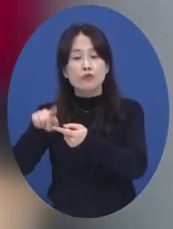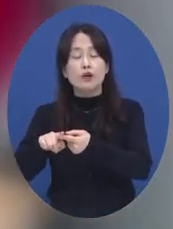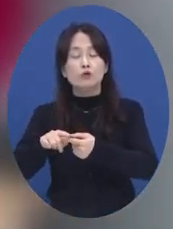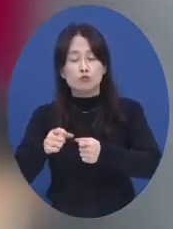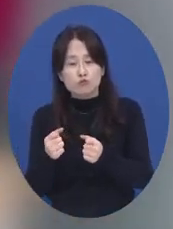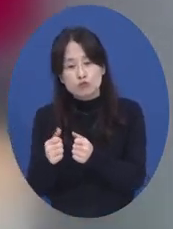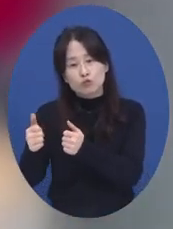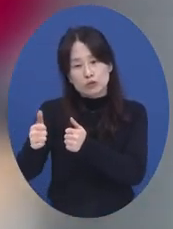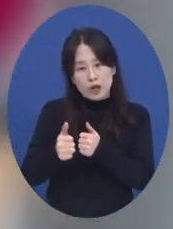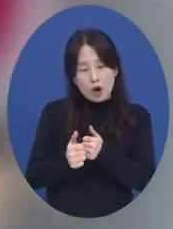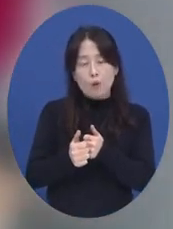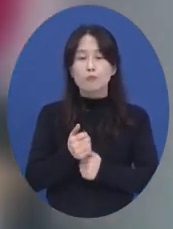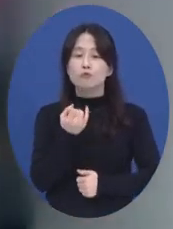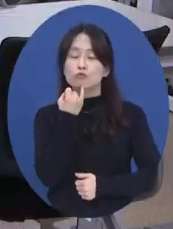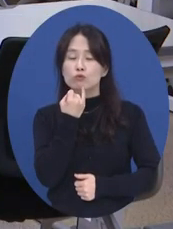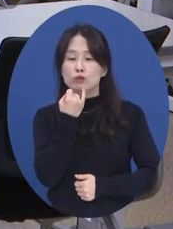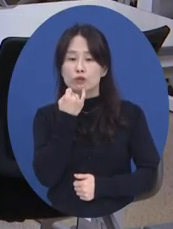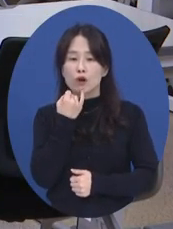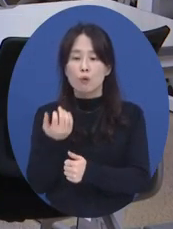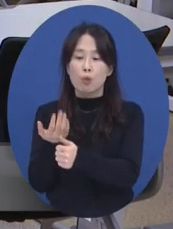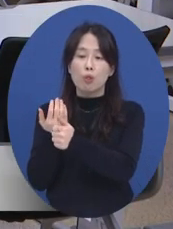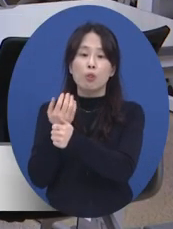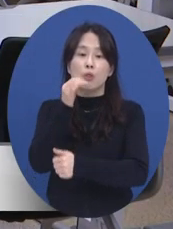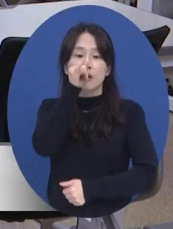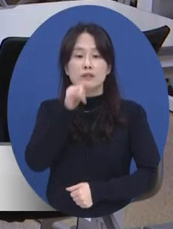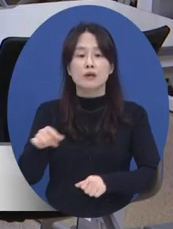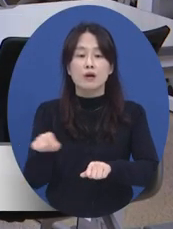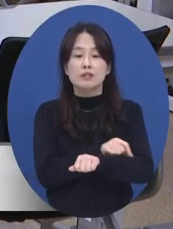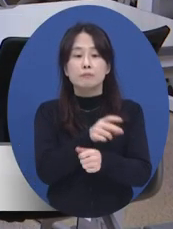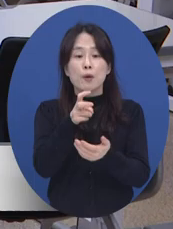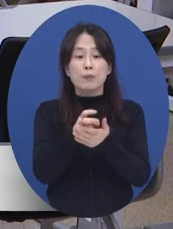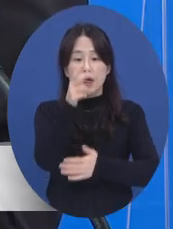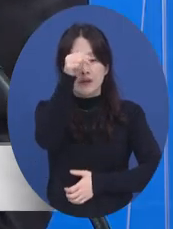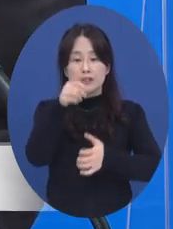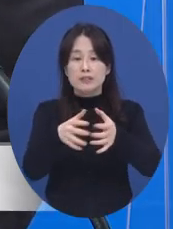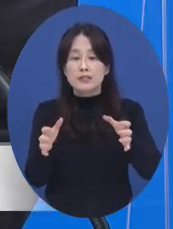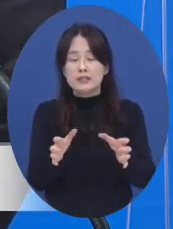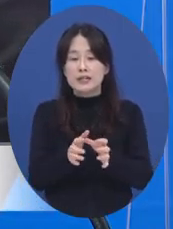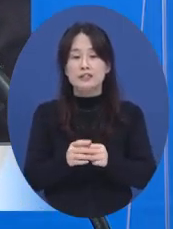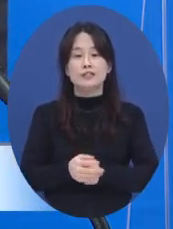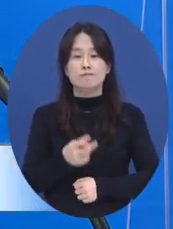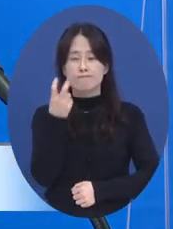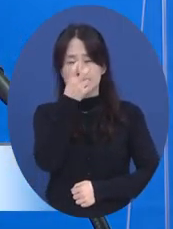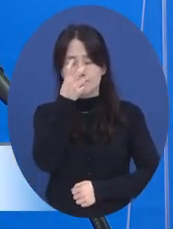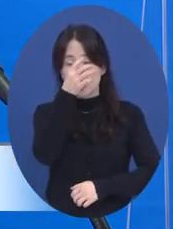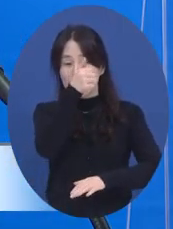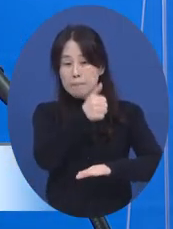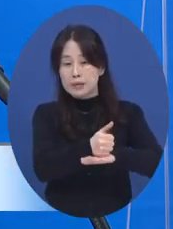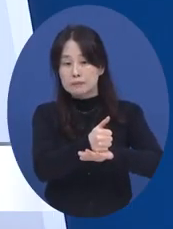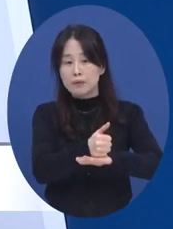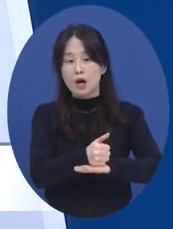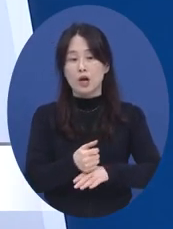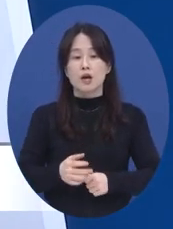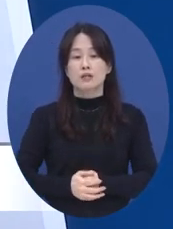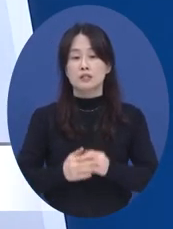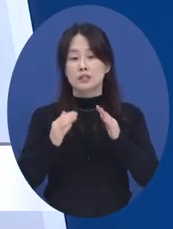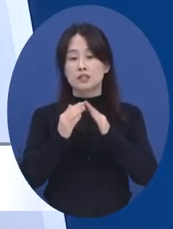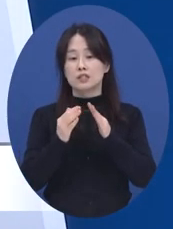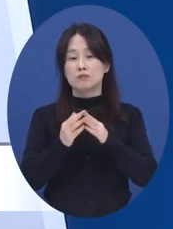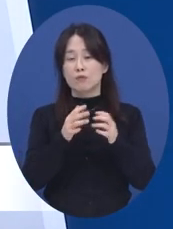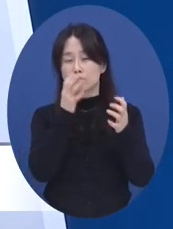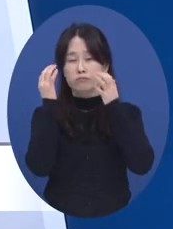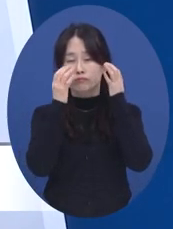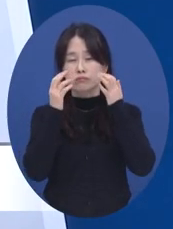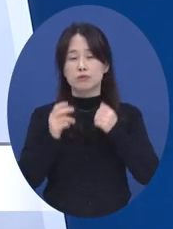위험하지 않다며 현혹합니다. 경기도 특별사법경찰단이 기획수사를 벌인 결과 부동산 시장을